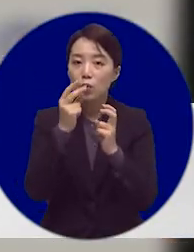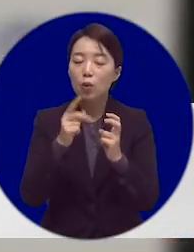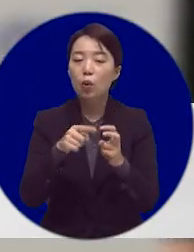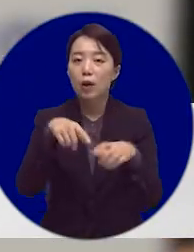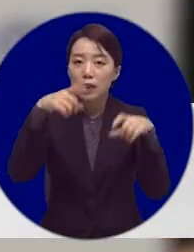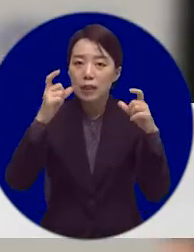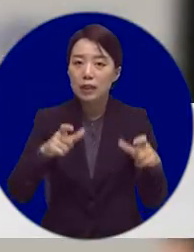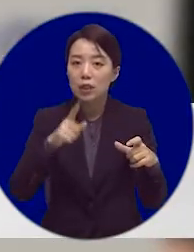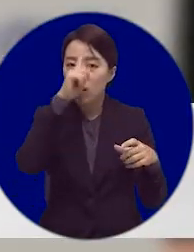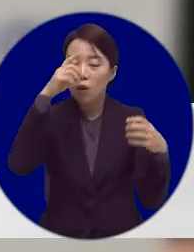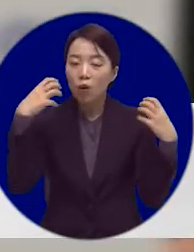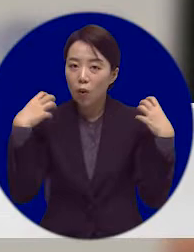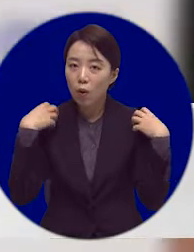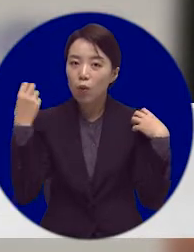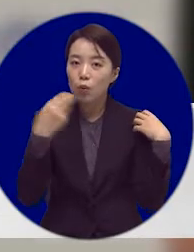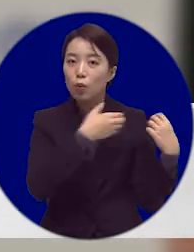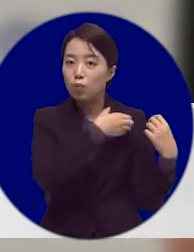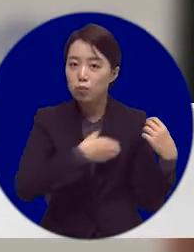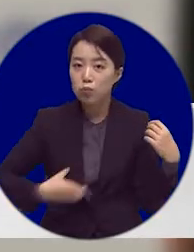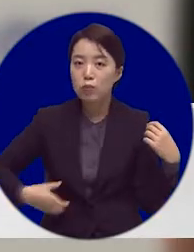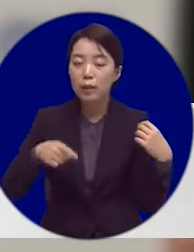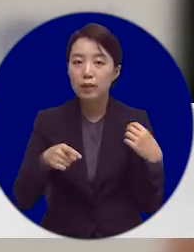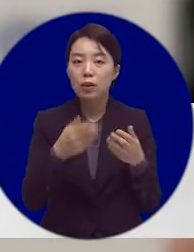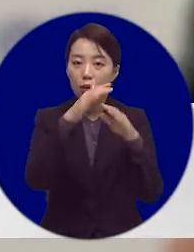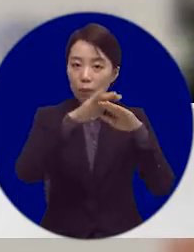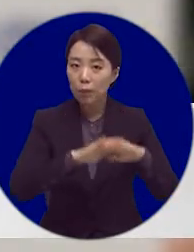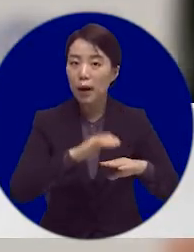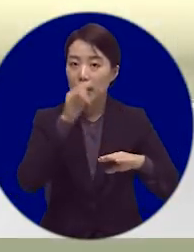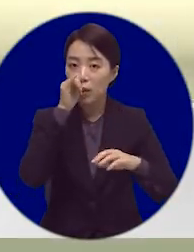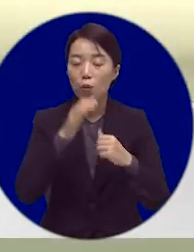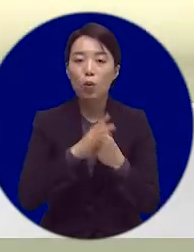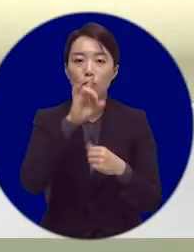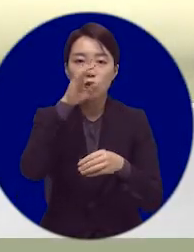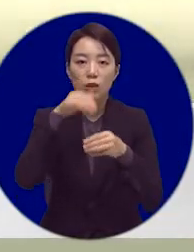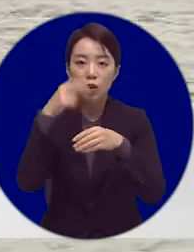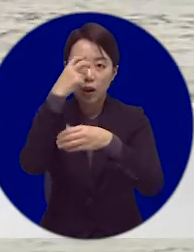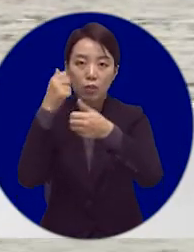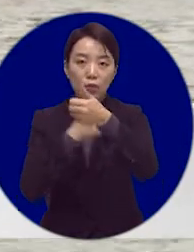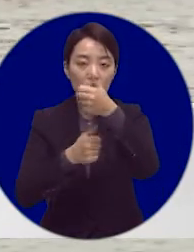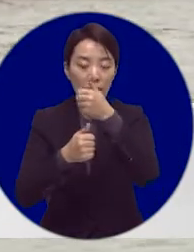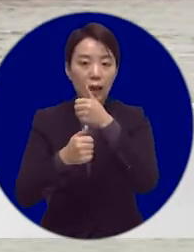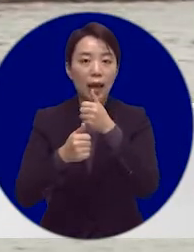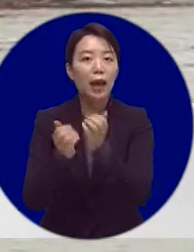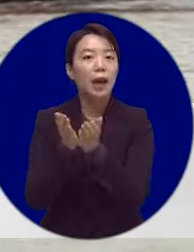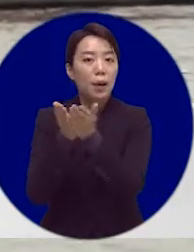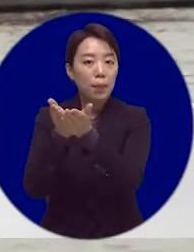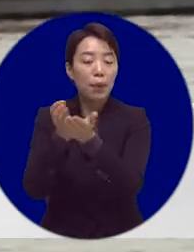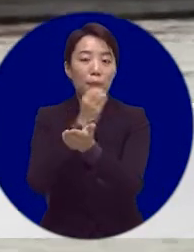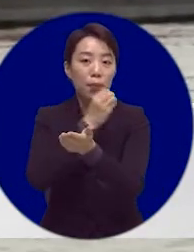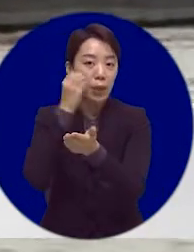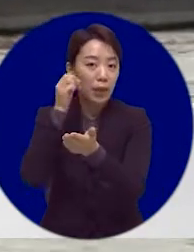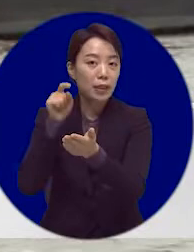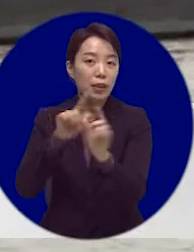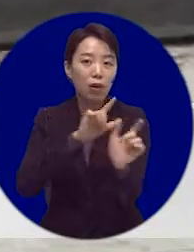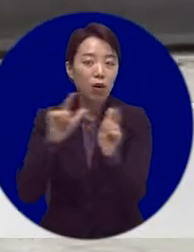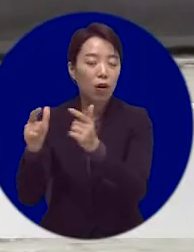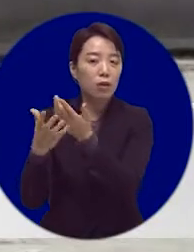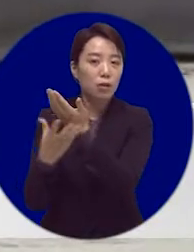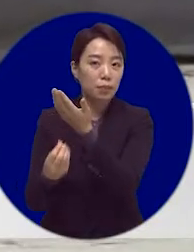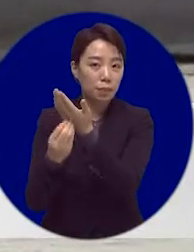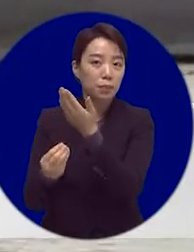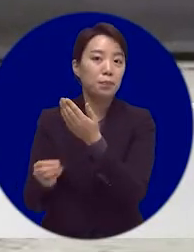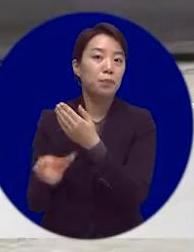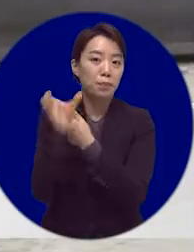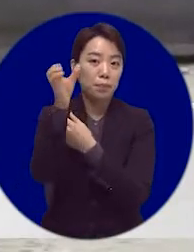구시군청, 읍면사무소 및 동주민센터에 비치돼 있고 중앙선거관리위원회 선상투표 홈페이지 각종 서식에도